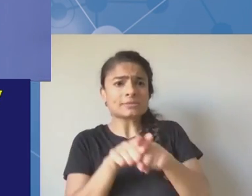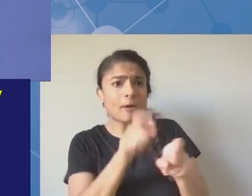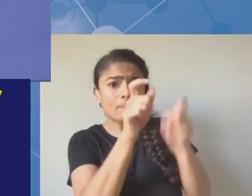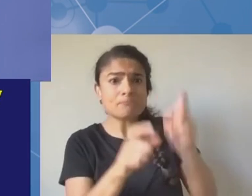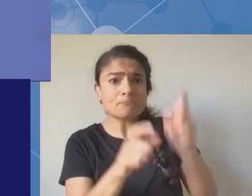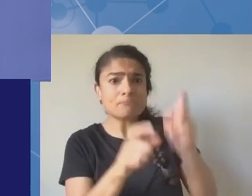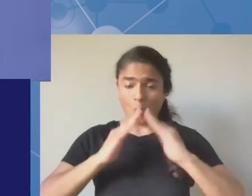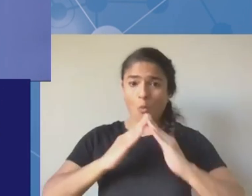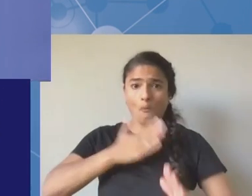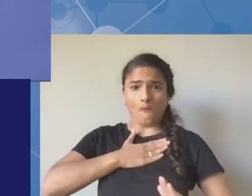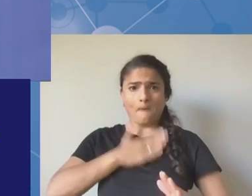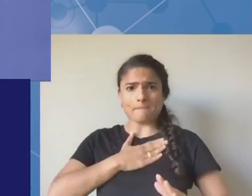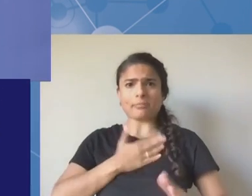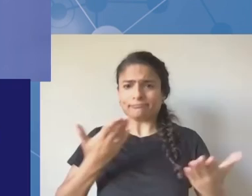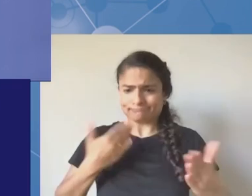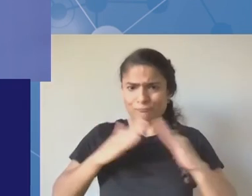Анриет,